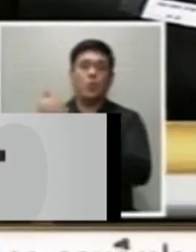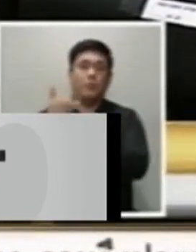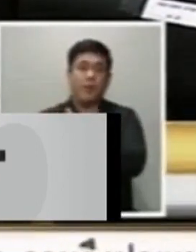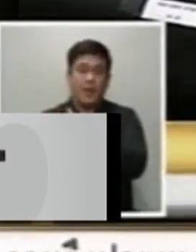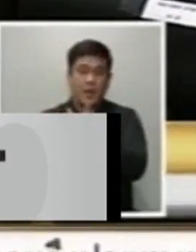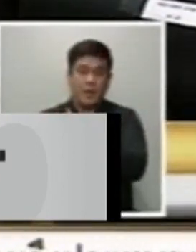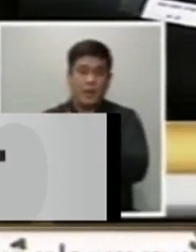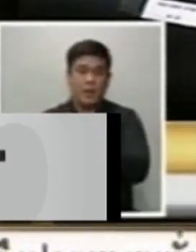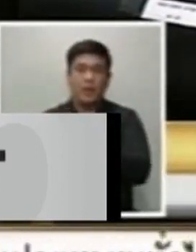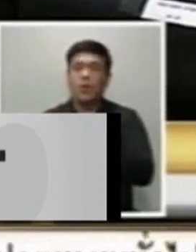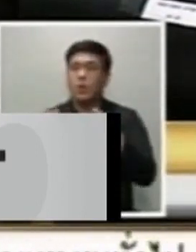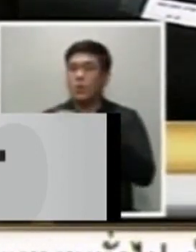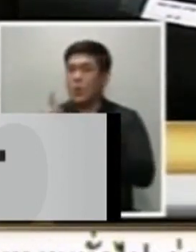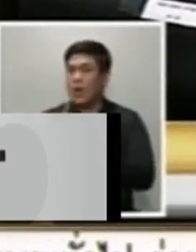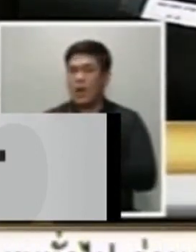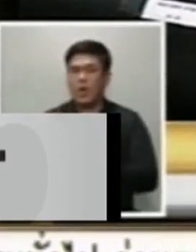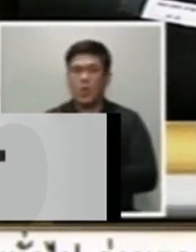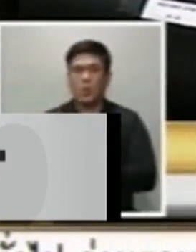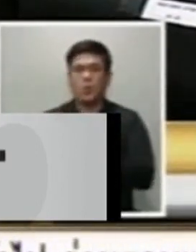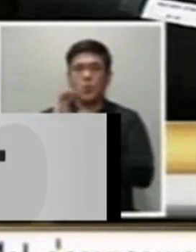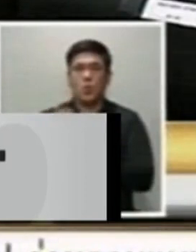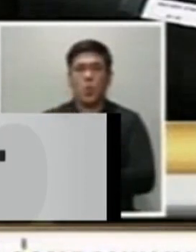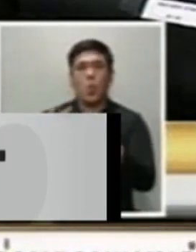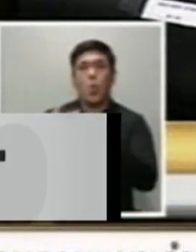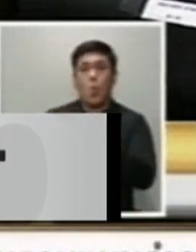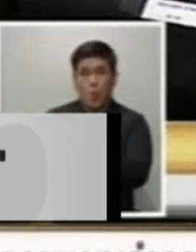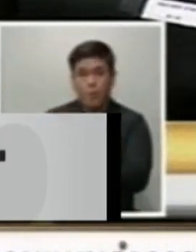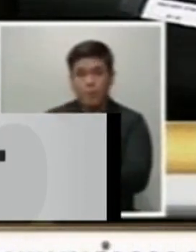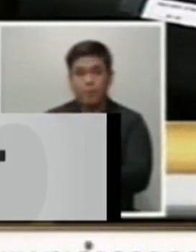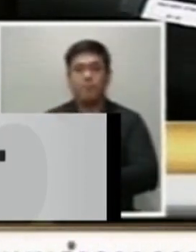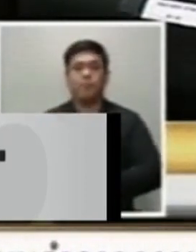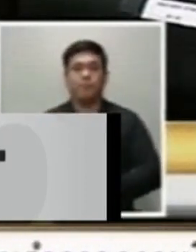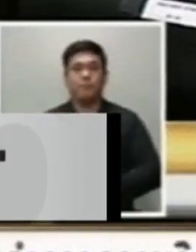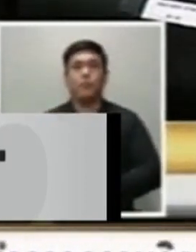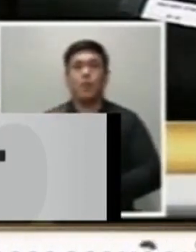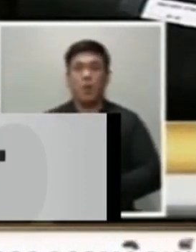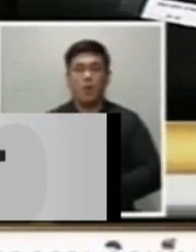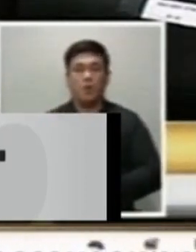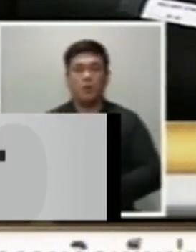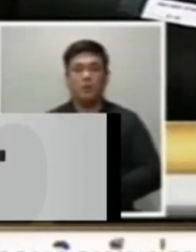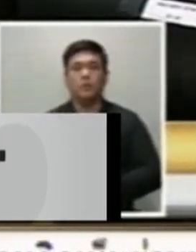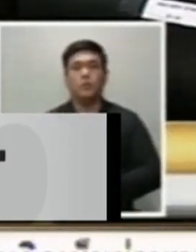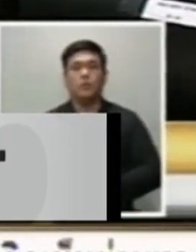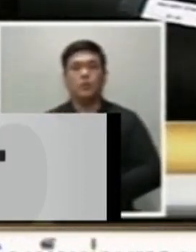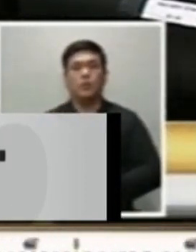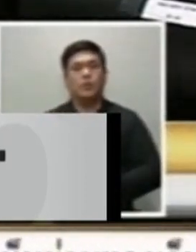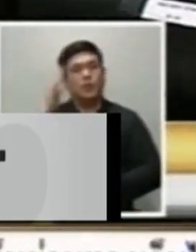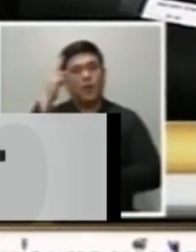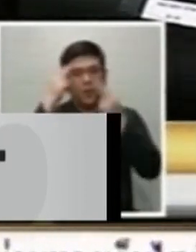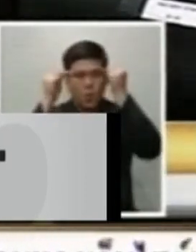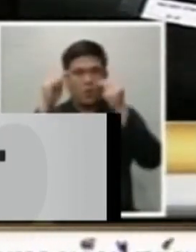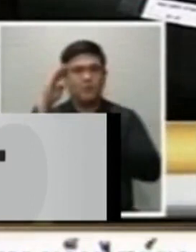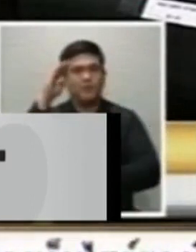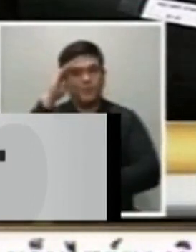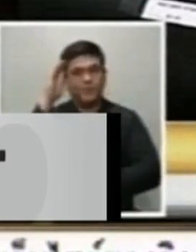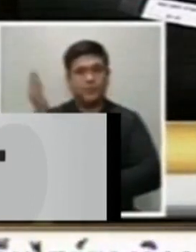ะยังไงต่อนะครับจะถูกปรับหรือเปล่าน ะฮะเพราะถ้าเราไปดูไปแล้วเนี่ยนะฮะคุณดอนเนี่ยน่าจะเป็นหนึ่งท่านที่มีเสีย